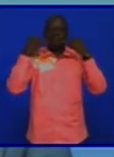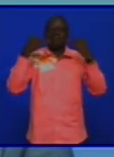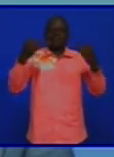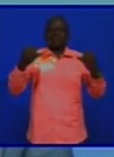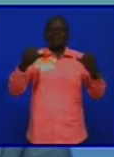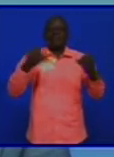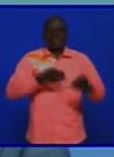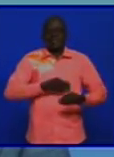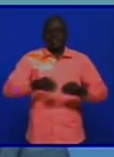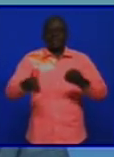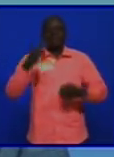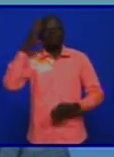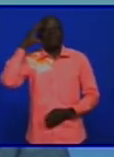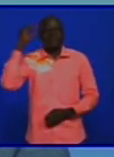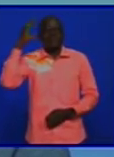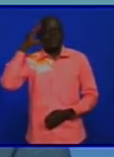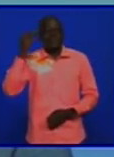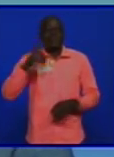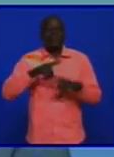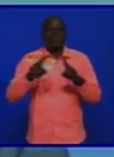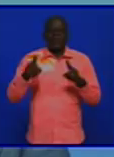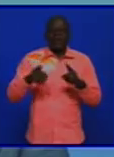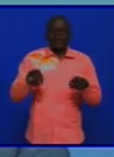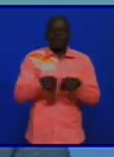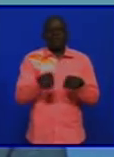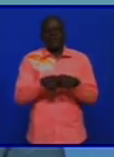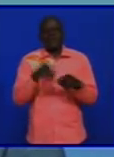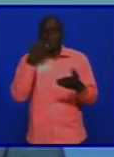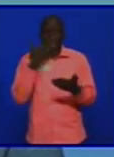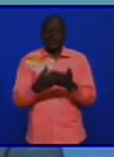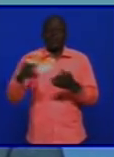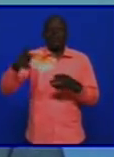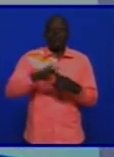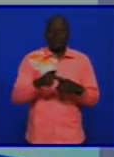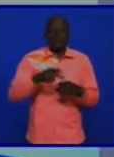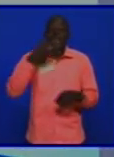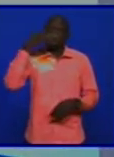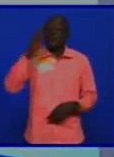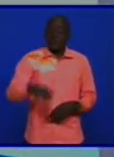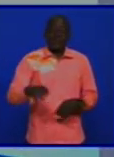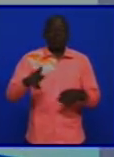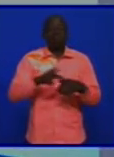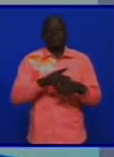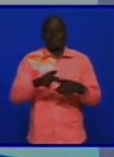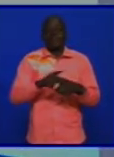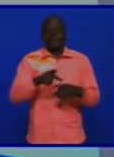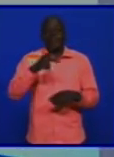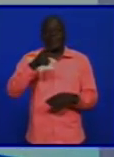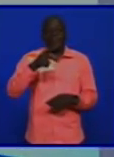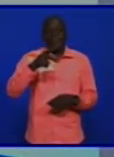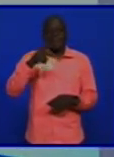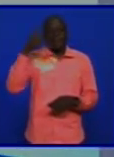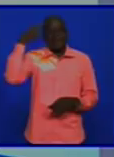d'échange d'expériences, mais aussi d'échange de bonnes pratiques, de mauvaises pratiques aussi d'ailleurs, puisque c'est